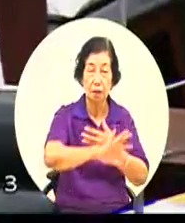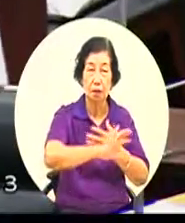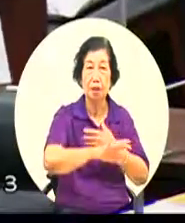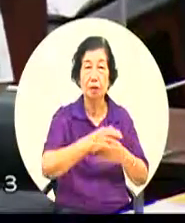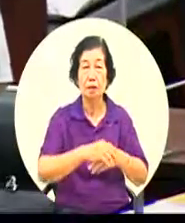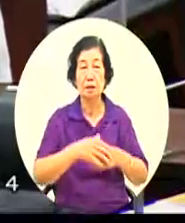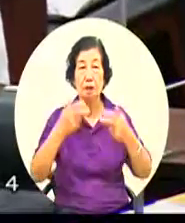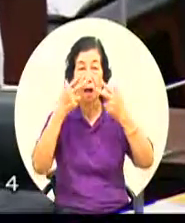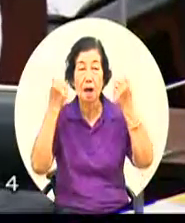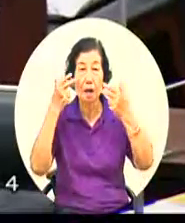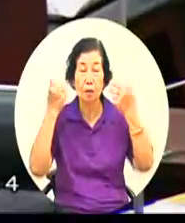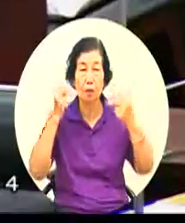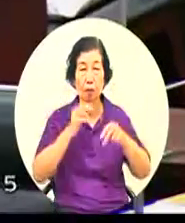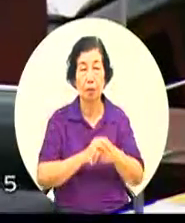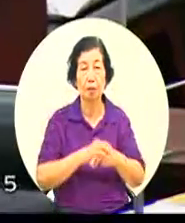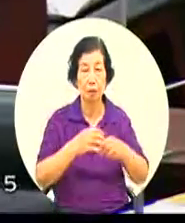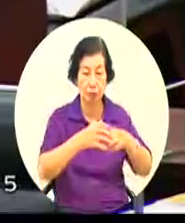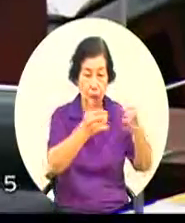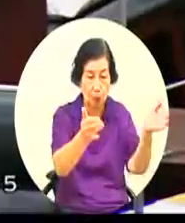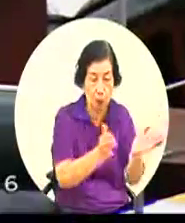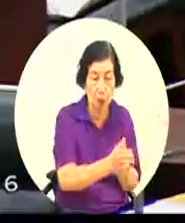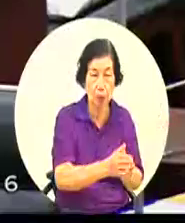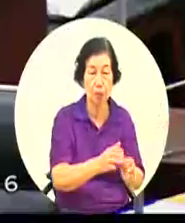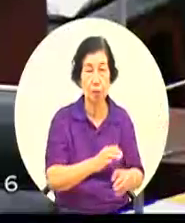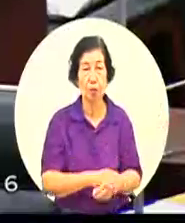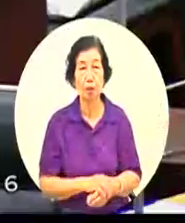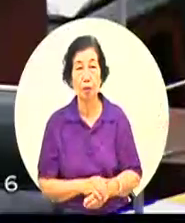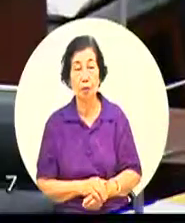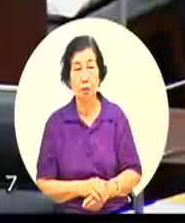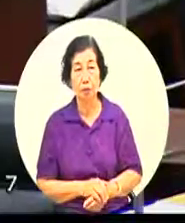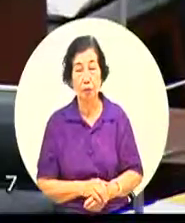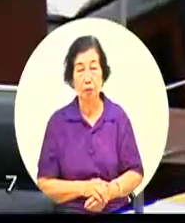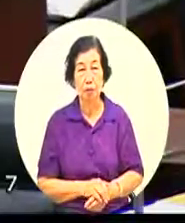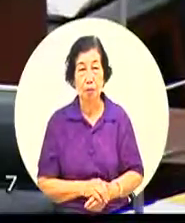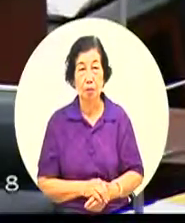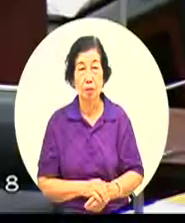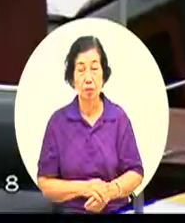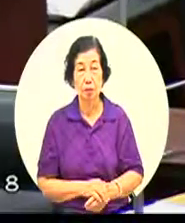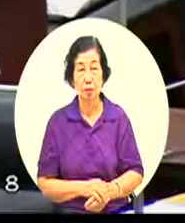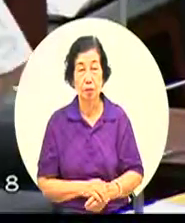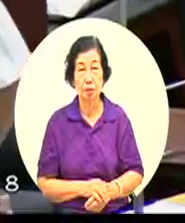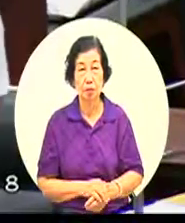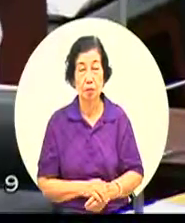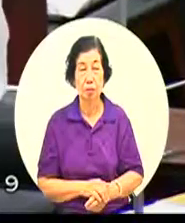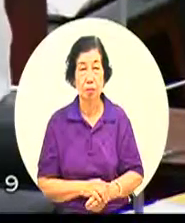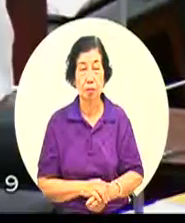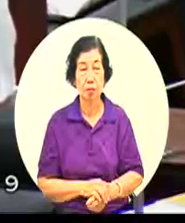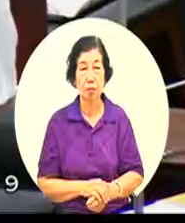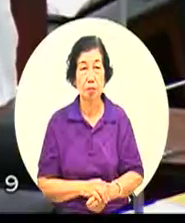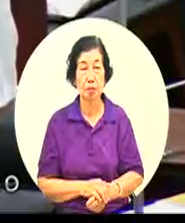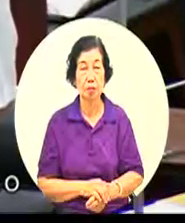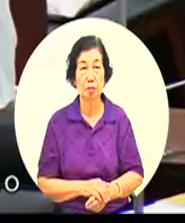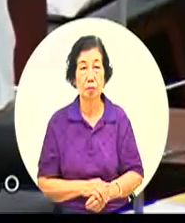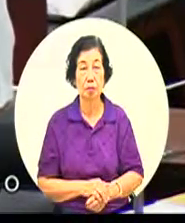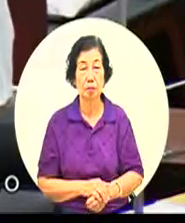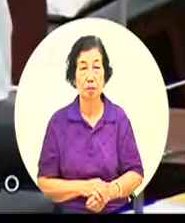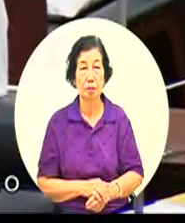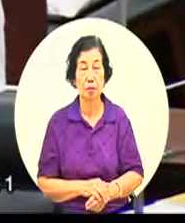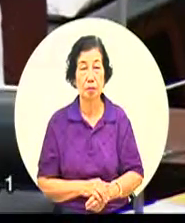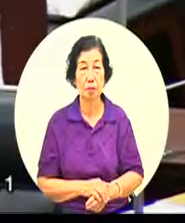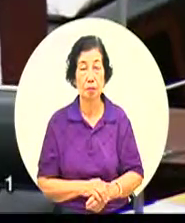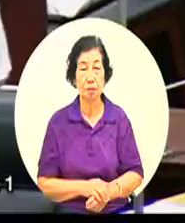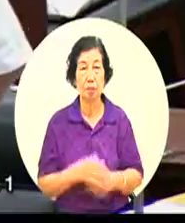的，叫大乌龙， 嗯， 哦，所以讲迄是原始讲老龙，大乌龙安尼来，大乌龙 是。 本